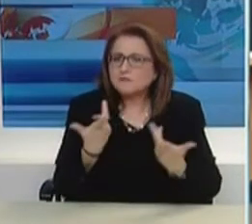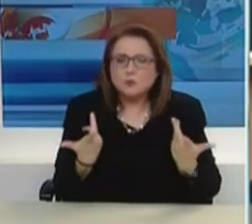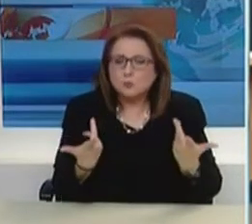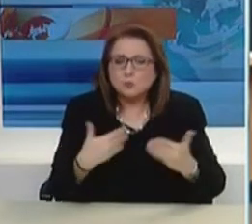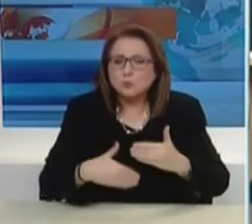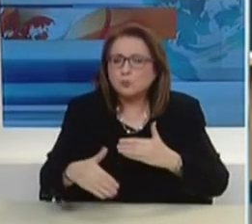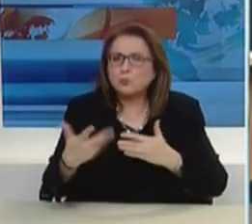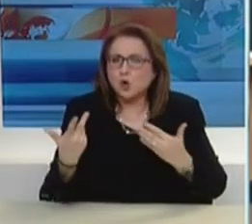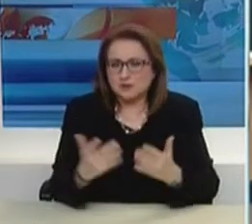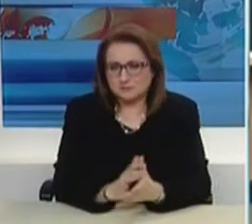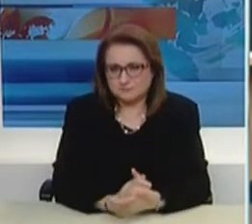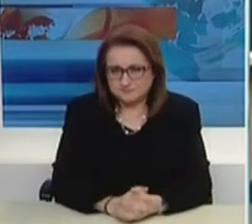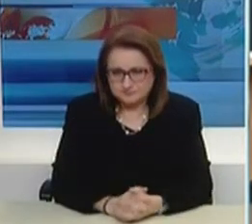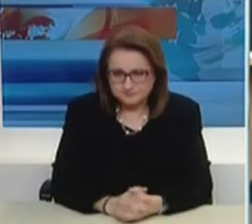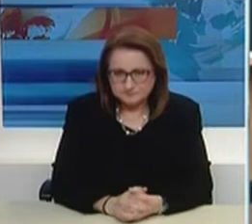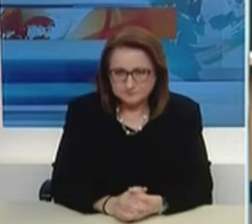σχεδιασμός?